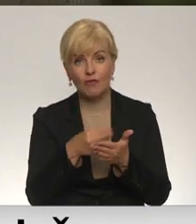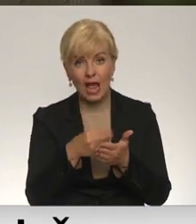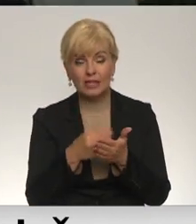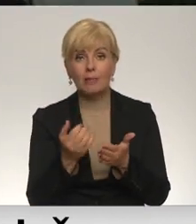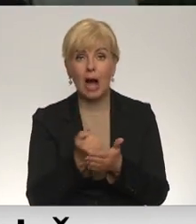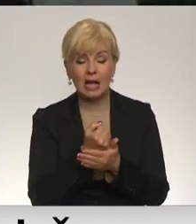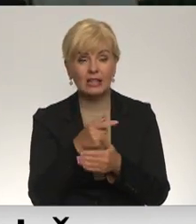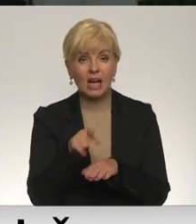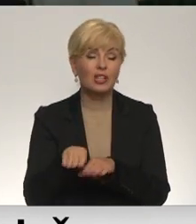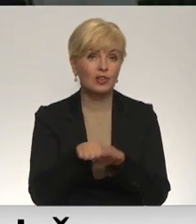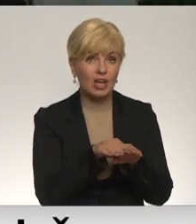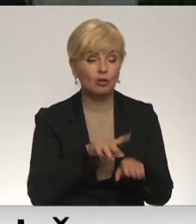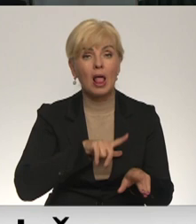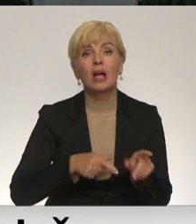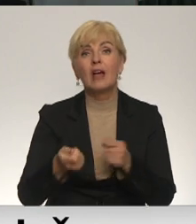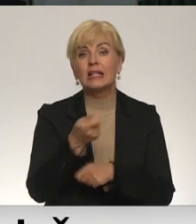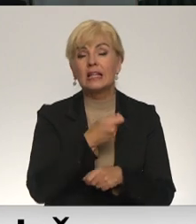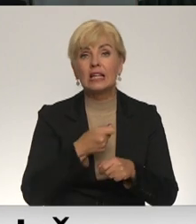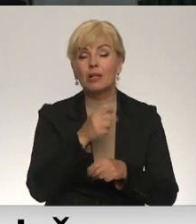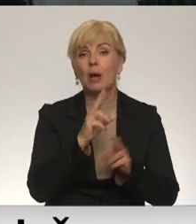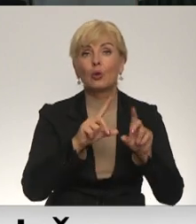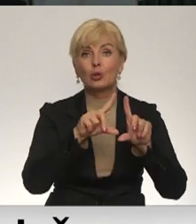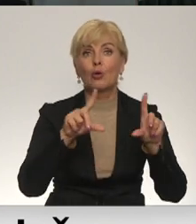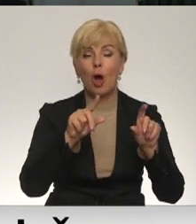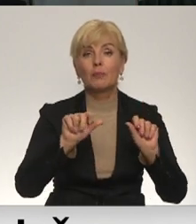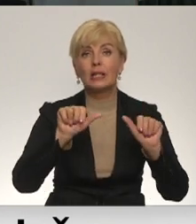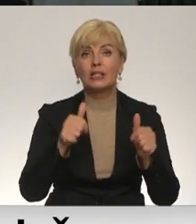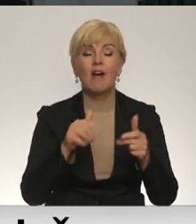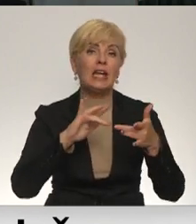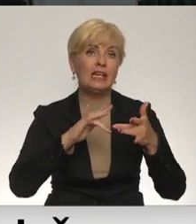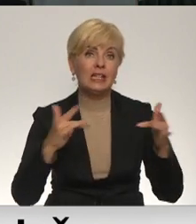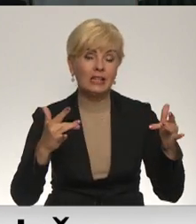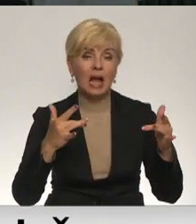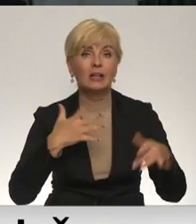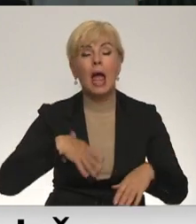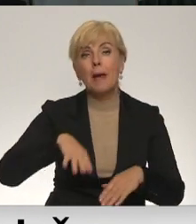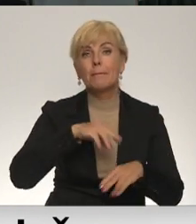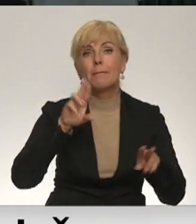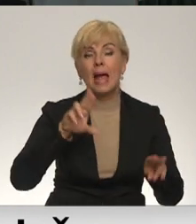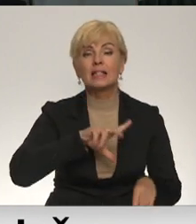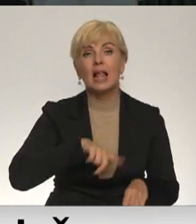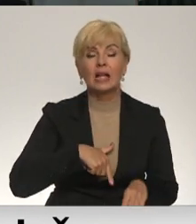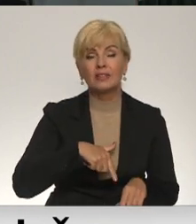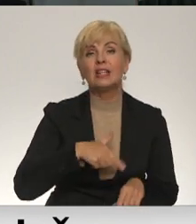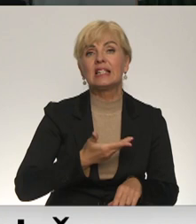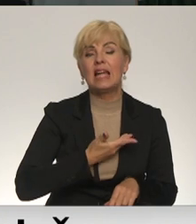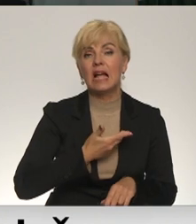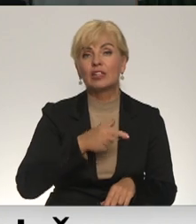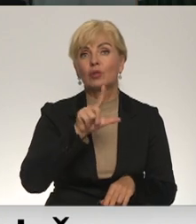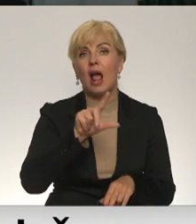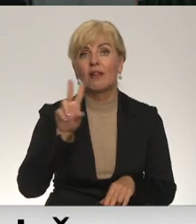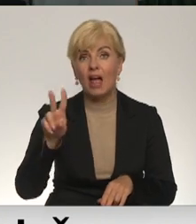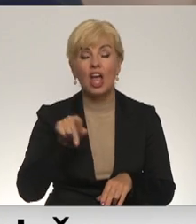vienojošam. Latvijas tirdzniecības un rūpniecības kamera izveidojusi interneta resursu Mēs Latvijas iedzīvotāji LV, kur šie stāsti